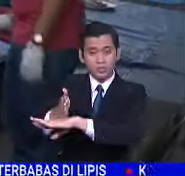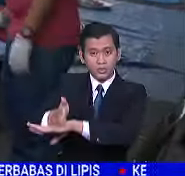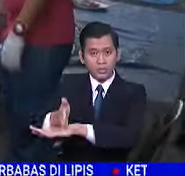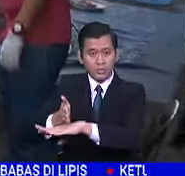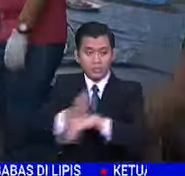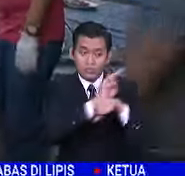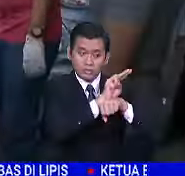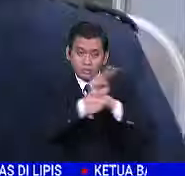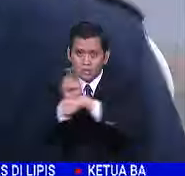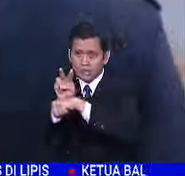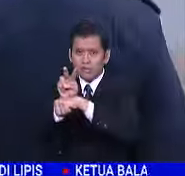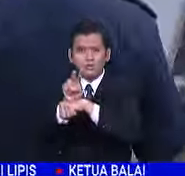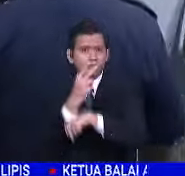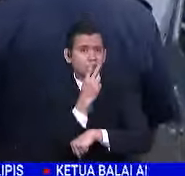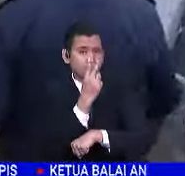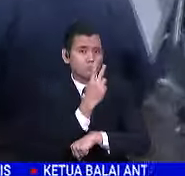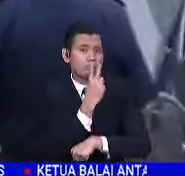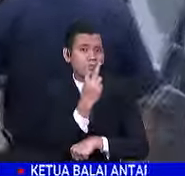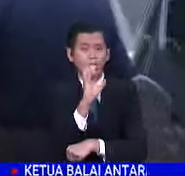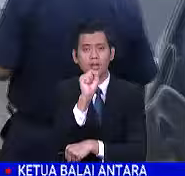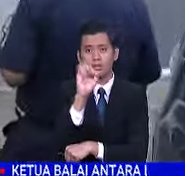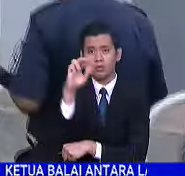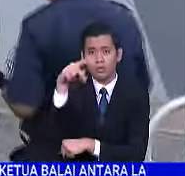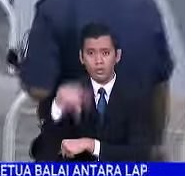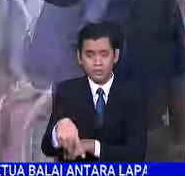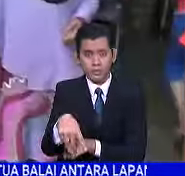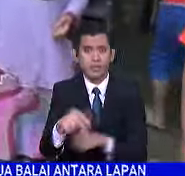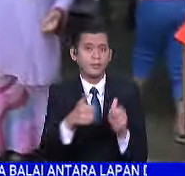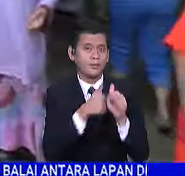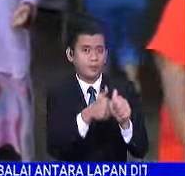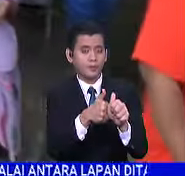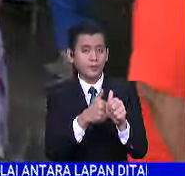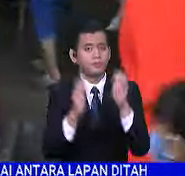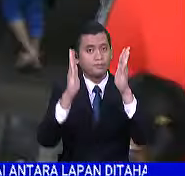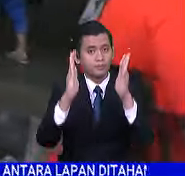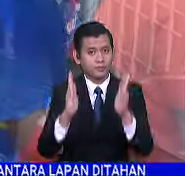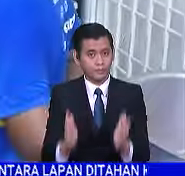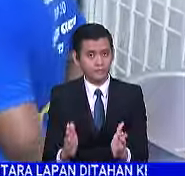dari semasa ke semasa bagi memastikan SOP yang ditetapkan kekal dipatuhi.